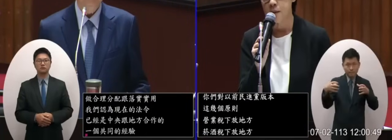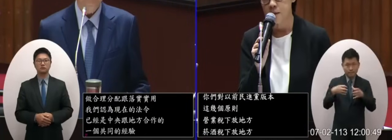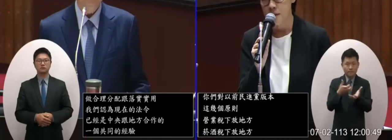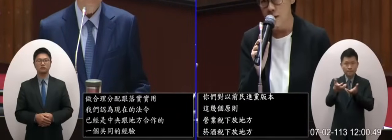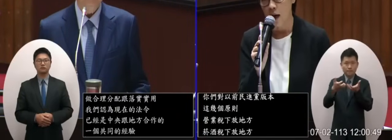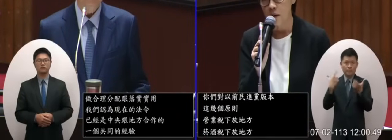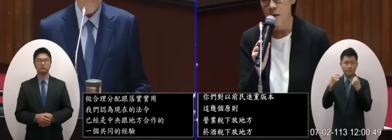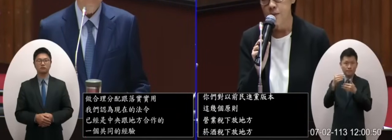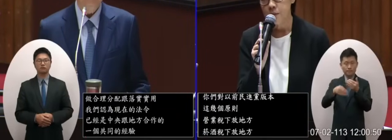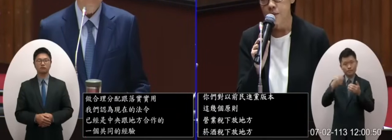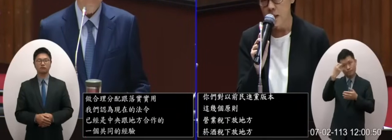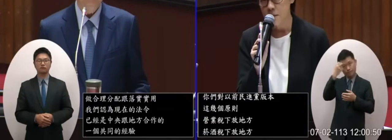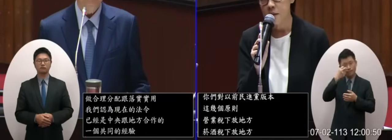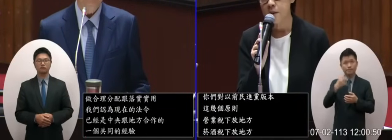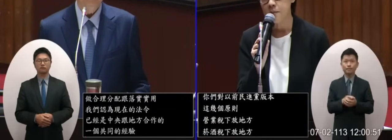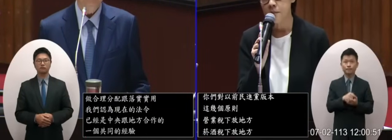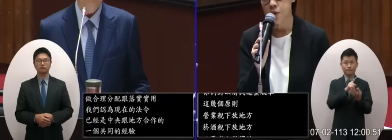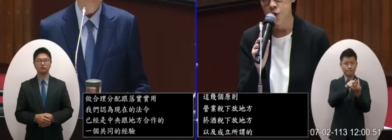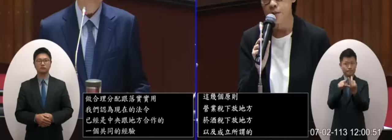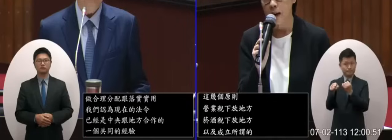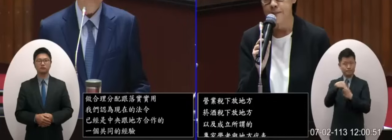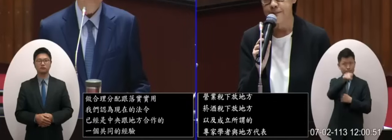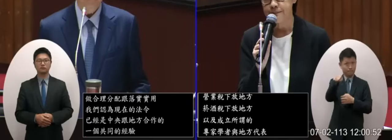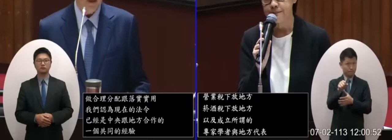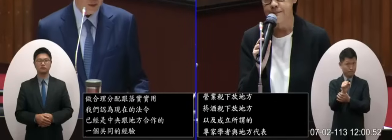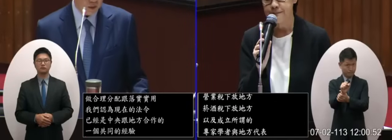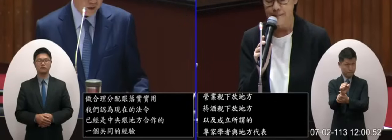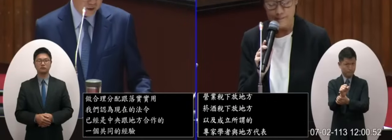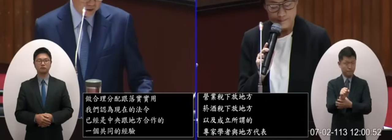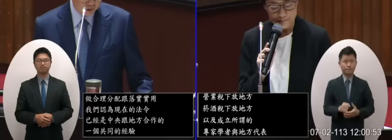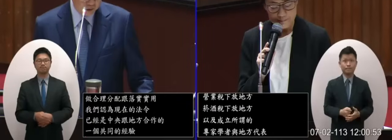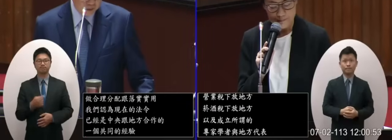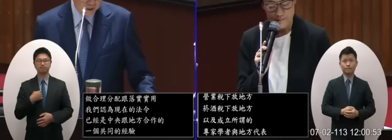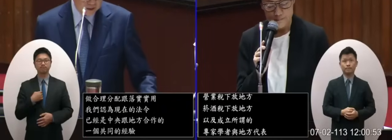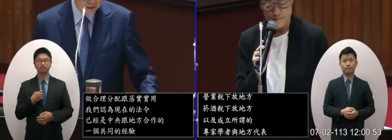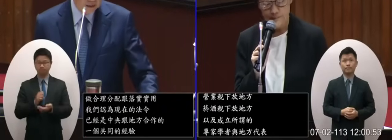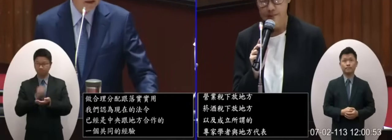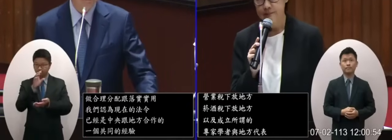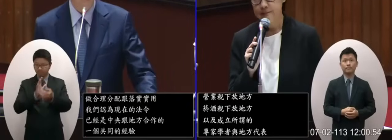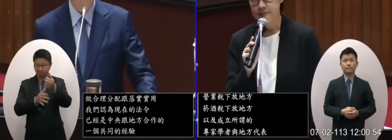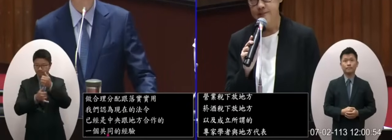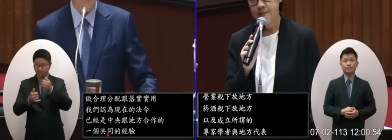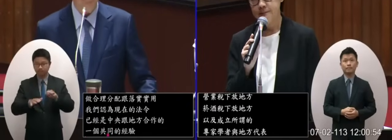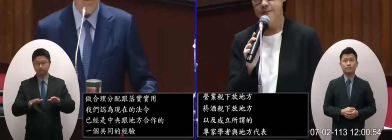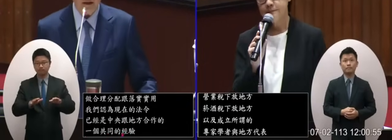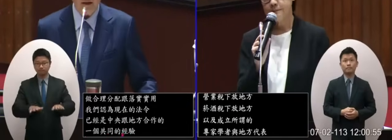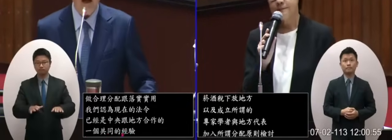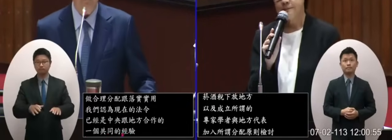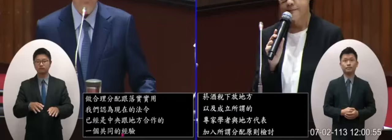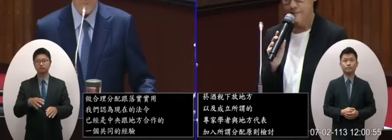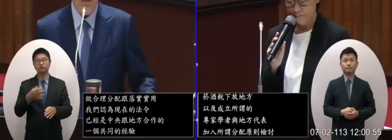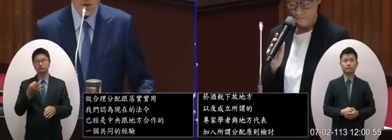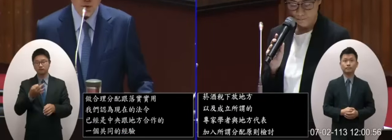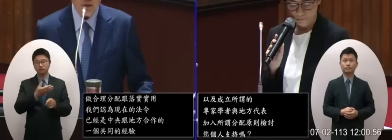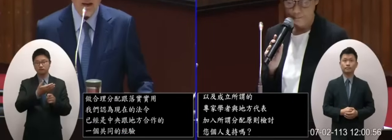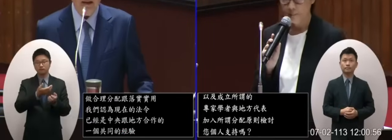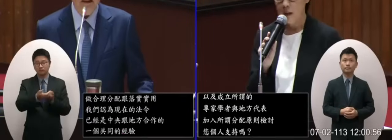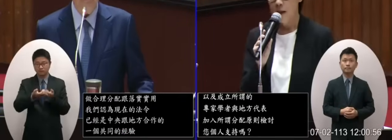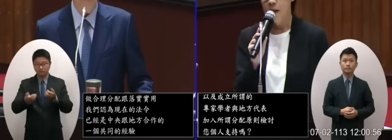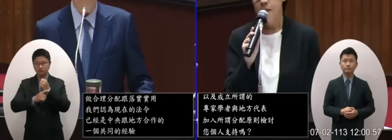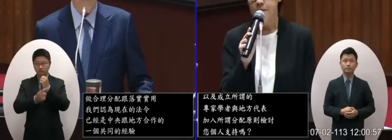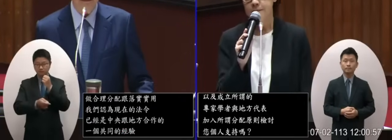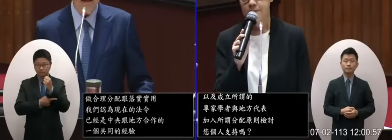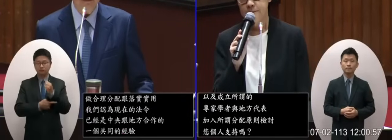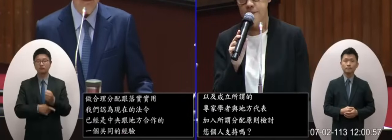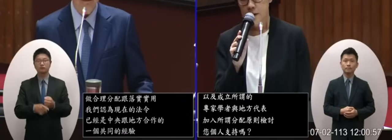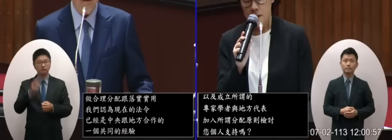配原则的检讨，您个人支持吗？ 跟我们报告，在现行的这个财划法底下，我们都愿意聆